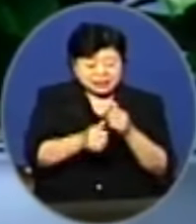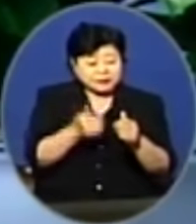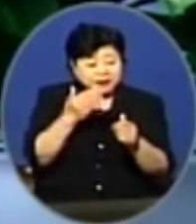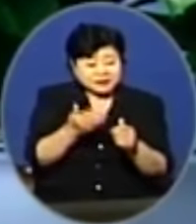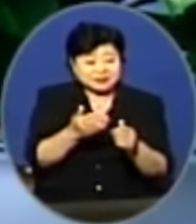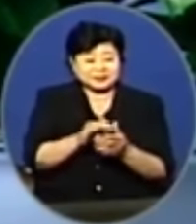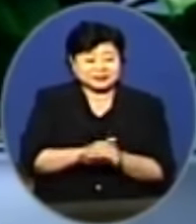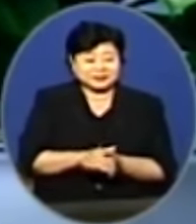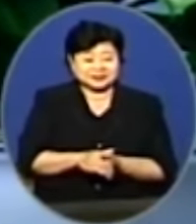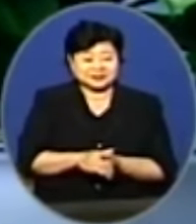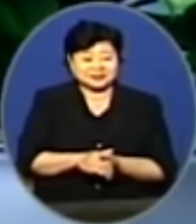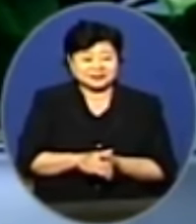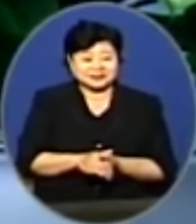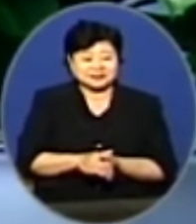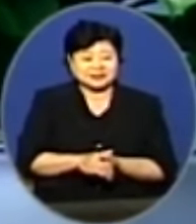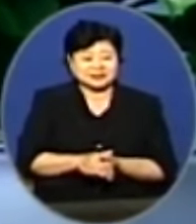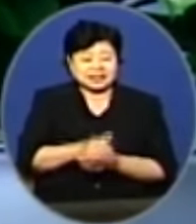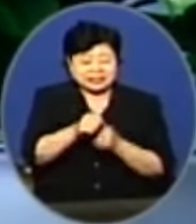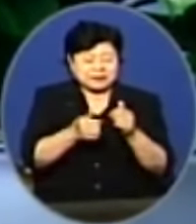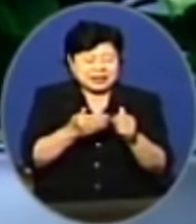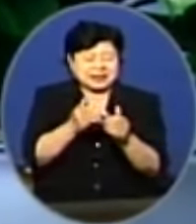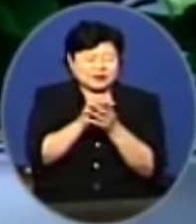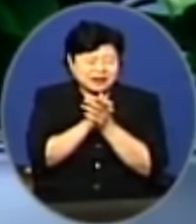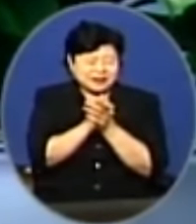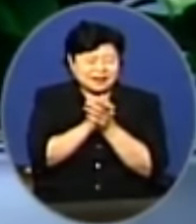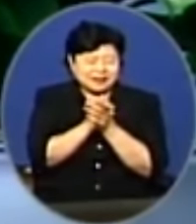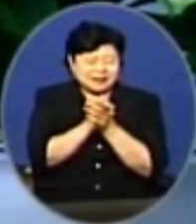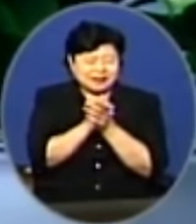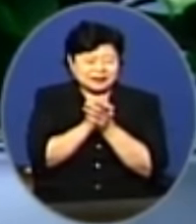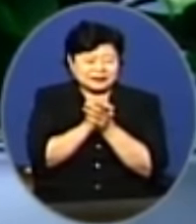하나님께서, 우리가 하나님께 기도할 때